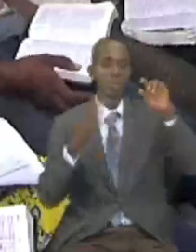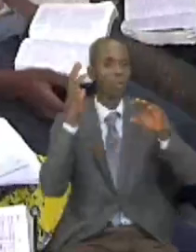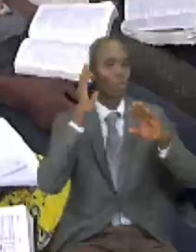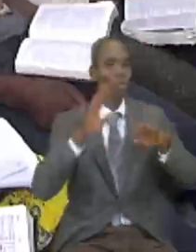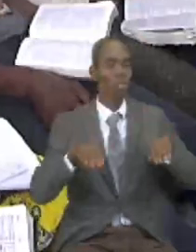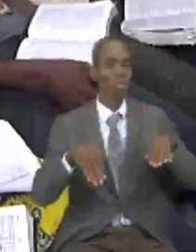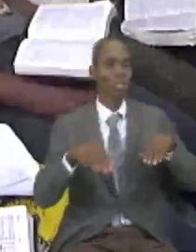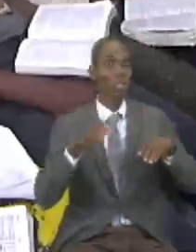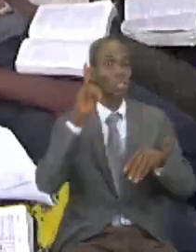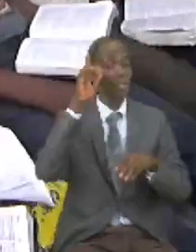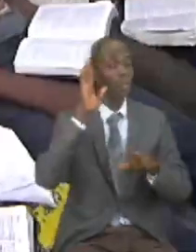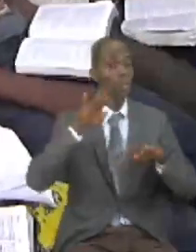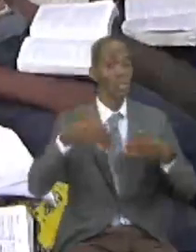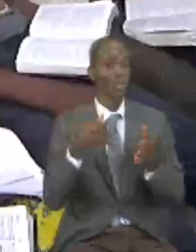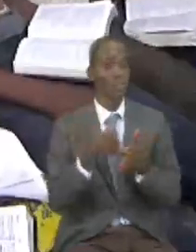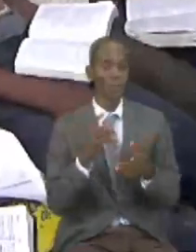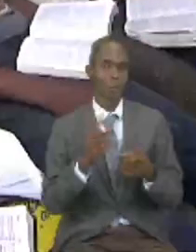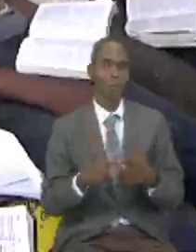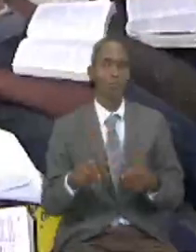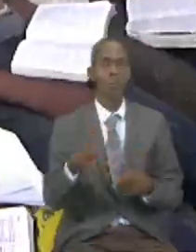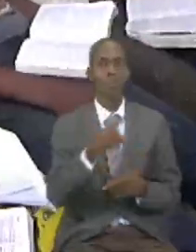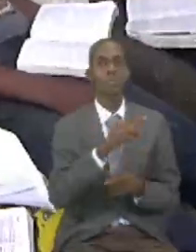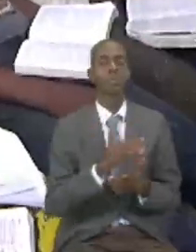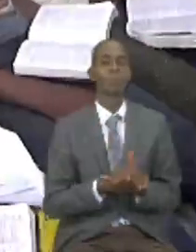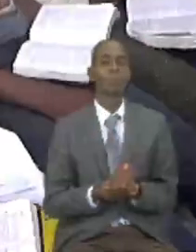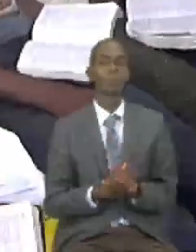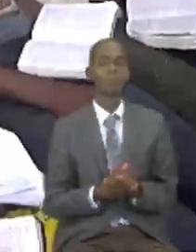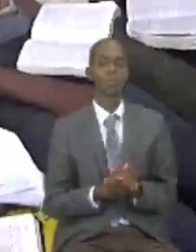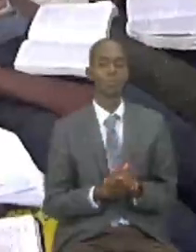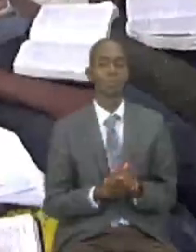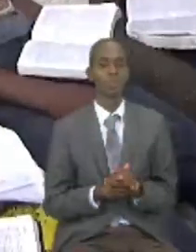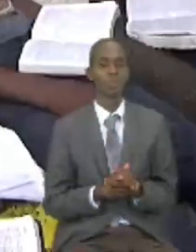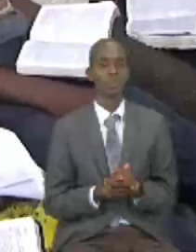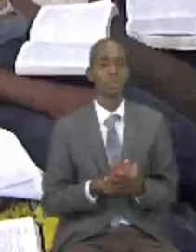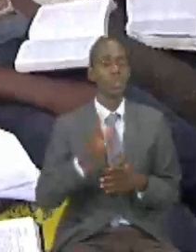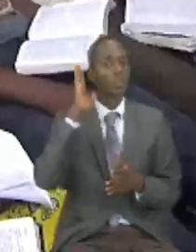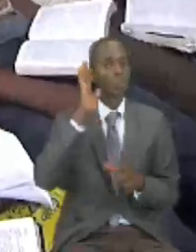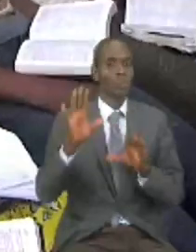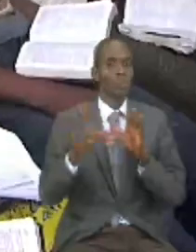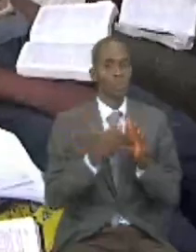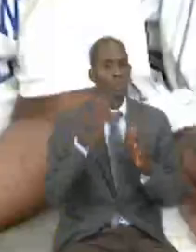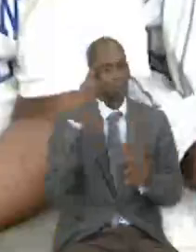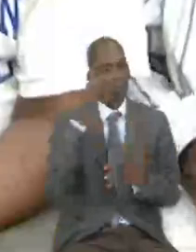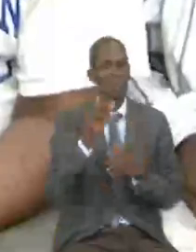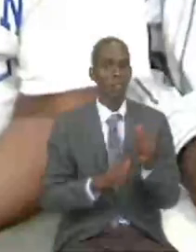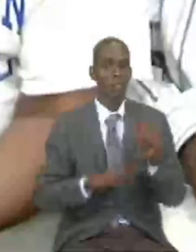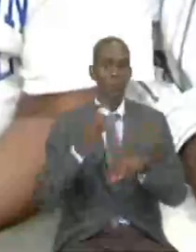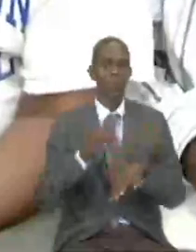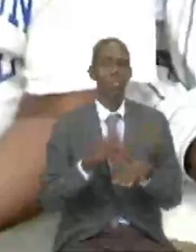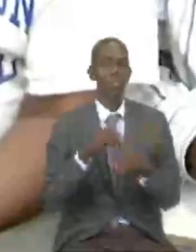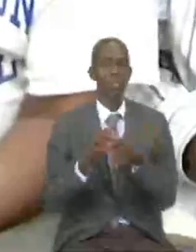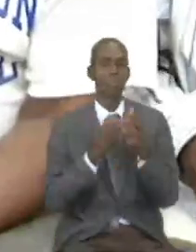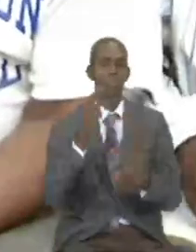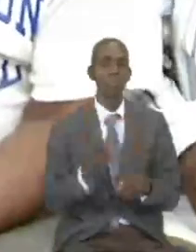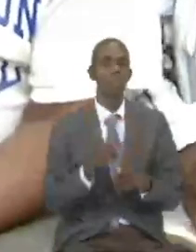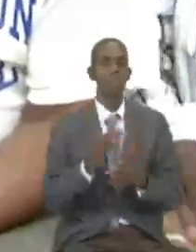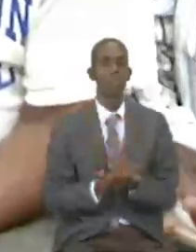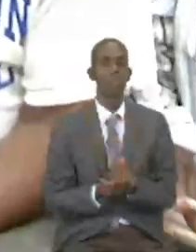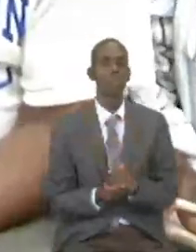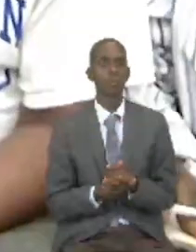vous demanderez au Père, il vous le donnera en mon nom. Il le fera pouvoir à tout moment au nom